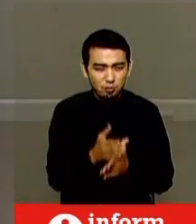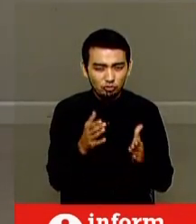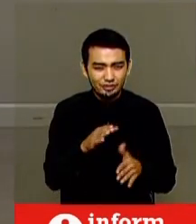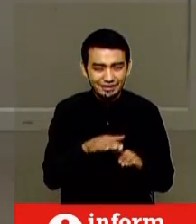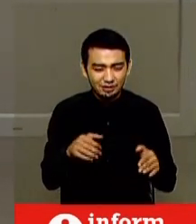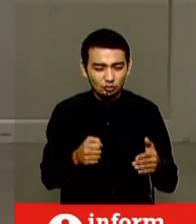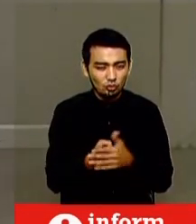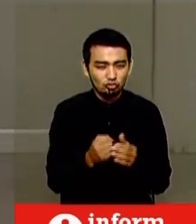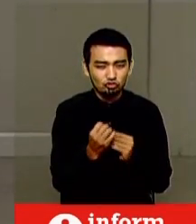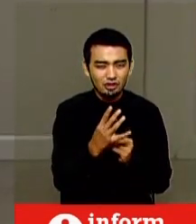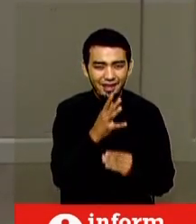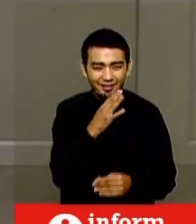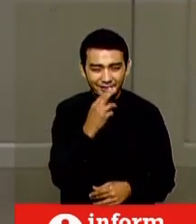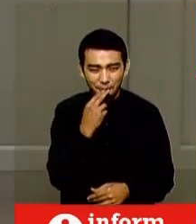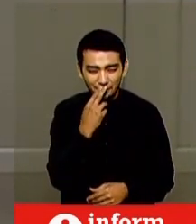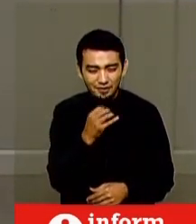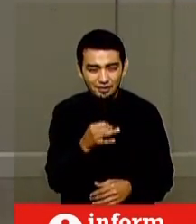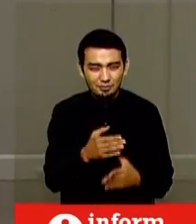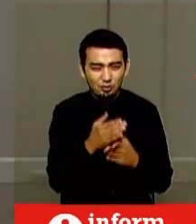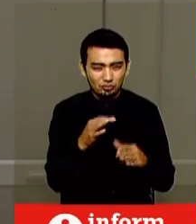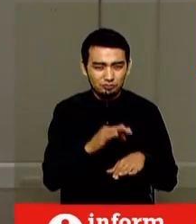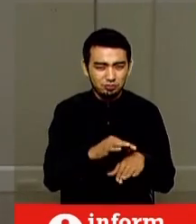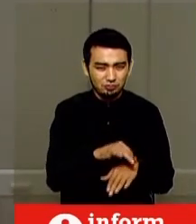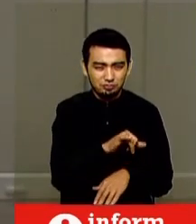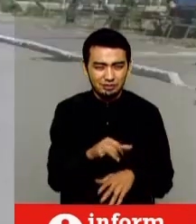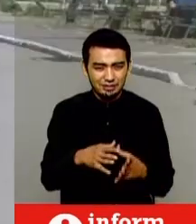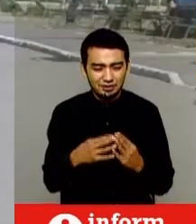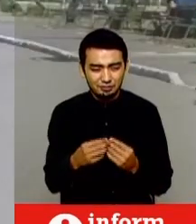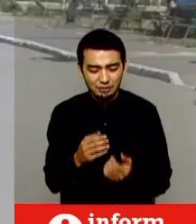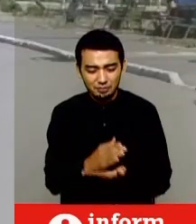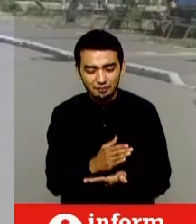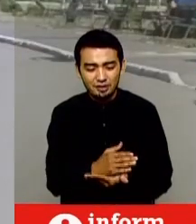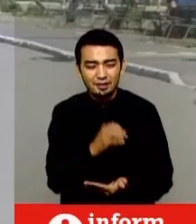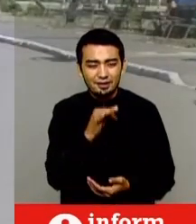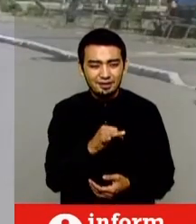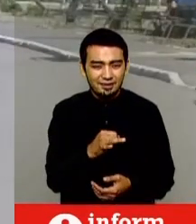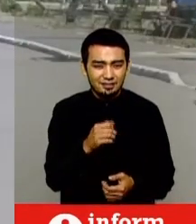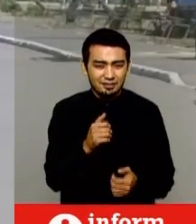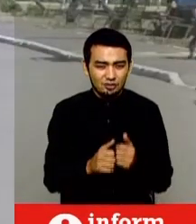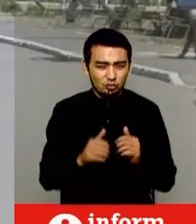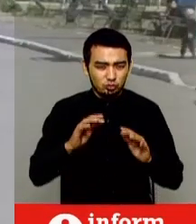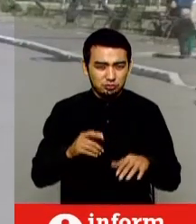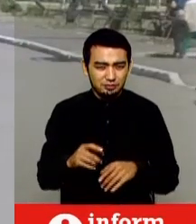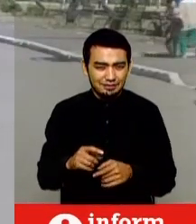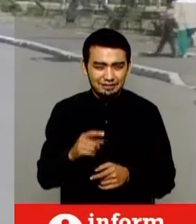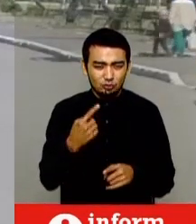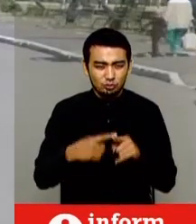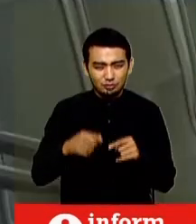до 14 лет. Болеют корью целыми семьями. Нередкостью стали и завезенные случаи из-за